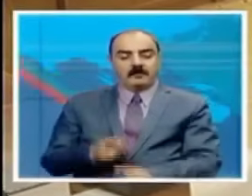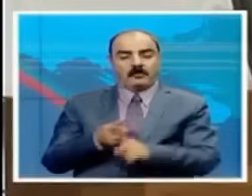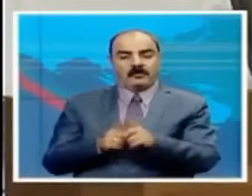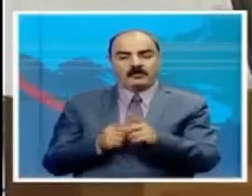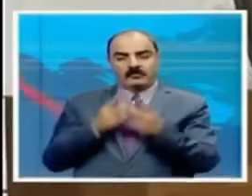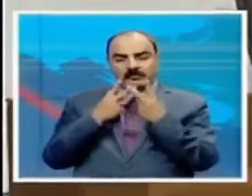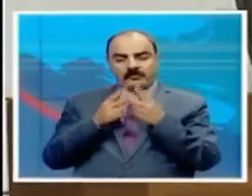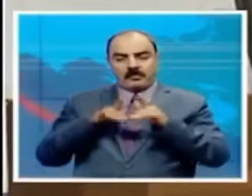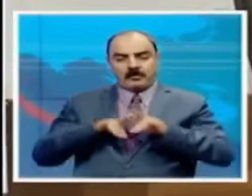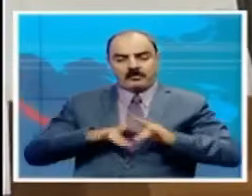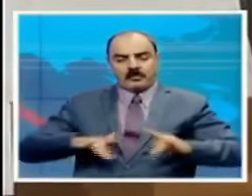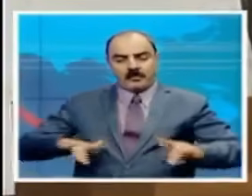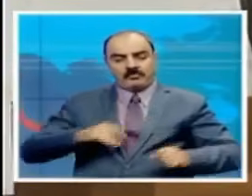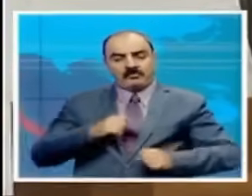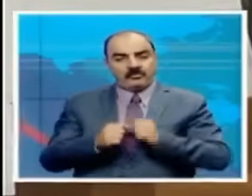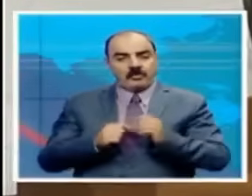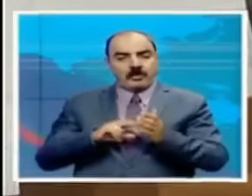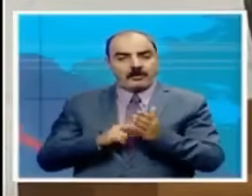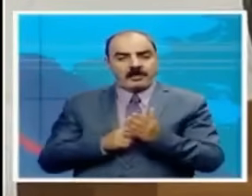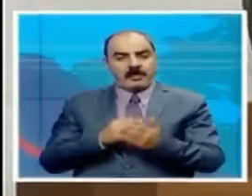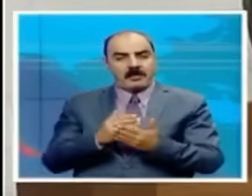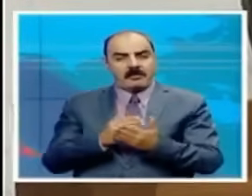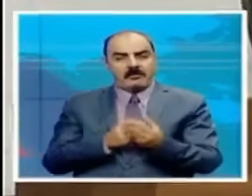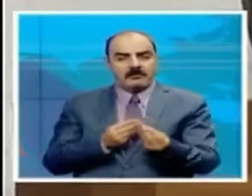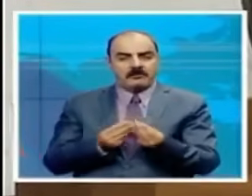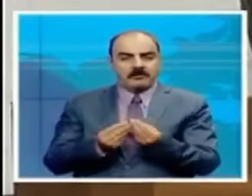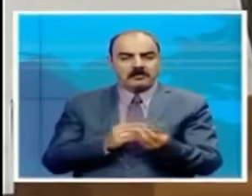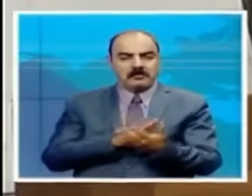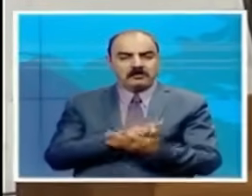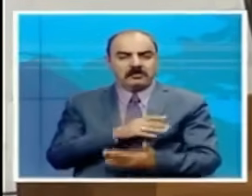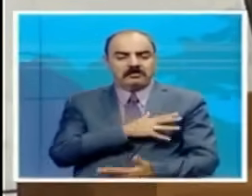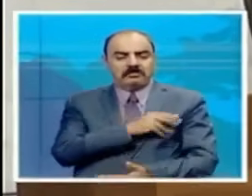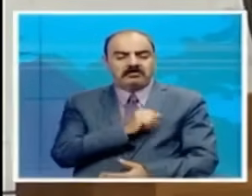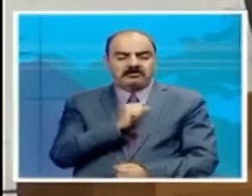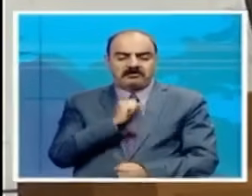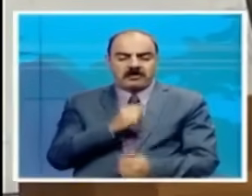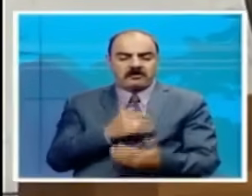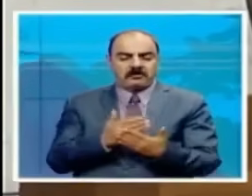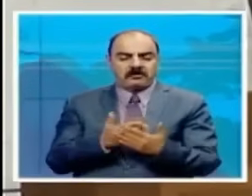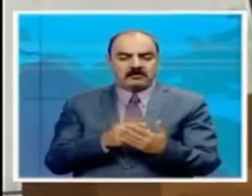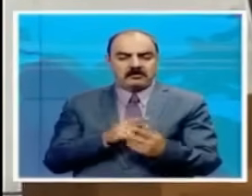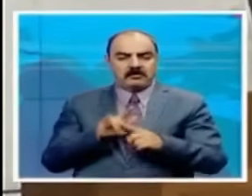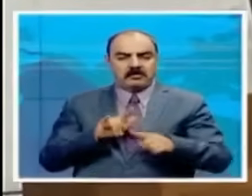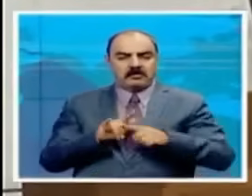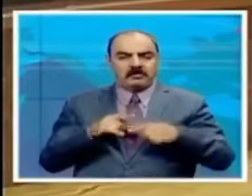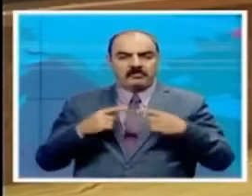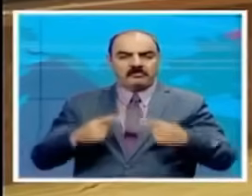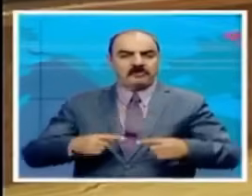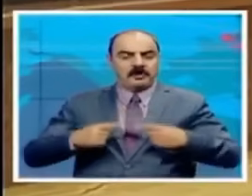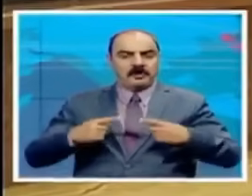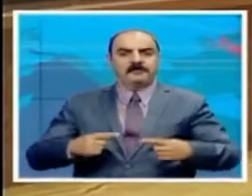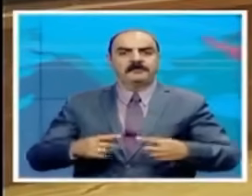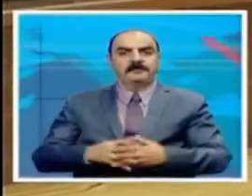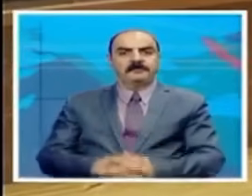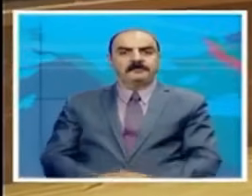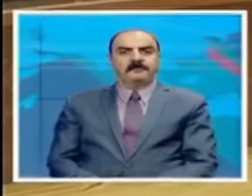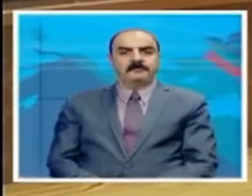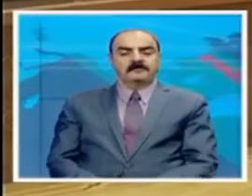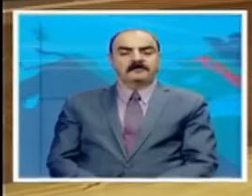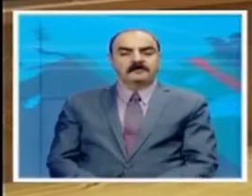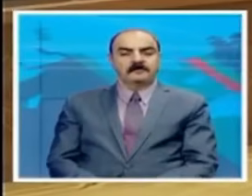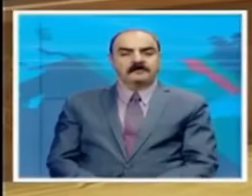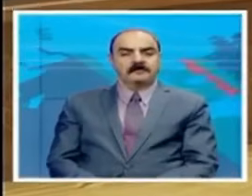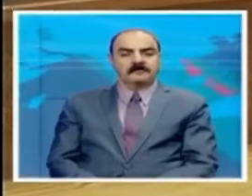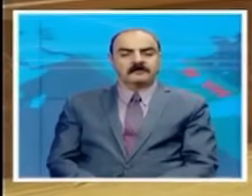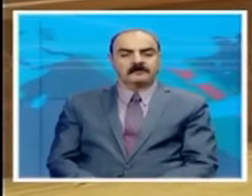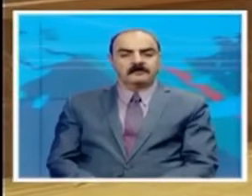مجلس الوزراء يستعرض جهود الدولة المستمرة لاحتواء التوترات بالمنطقة في ظل العدوان الإسرائيلي على قطاع غزة.